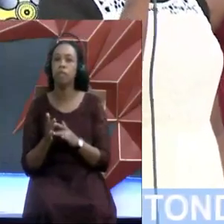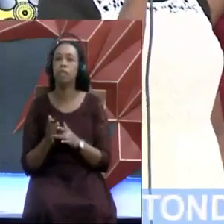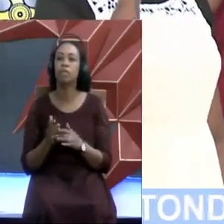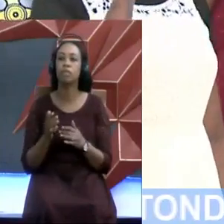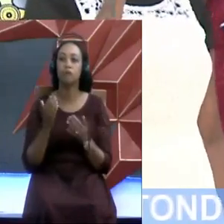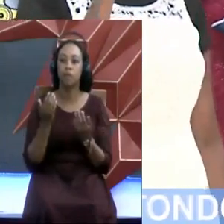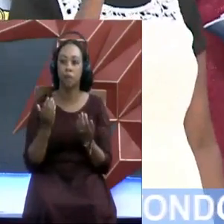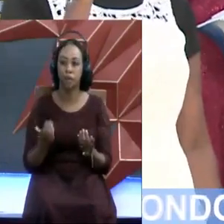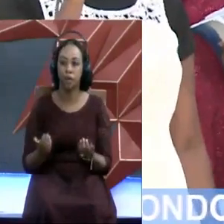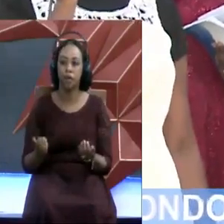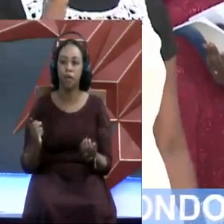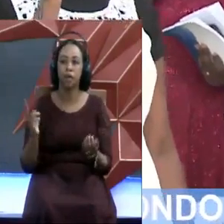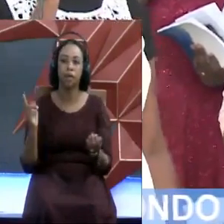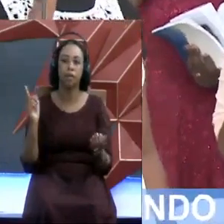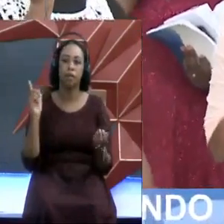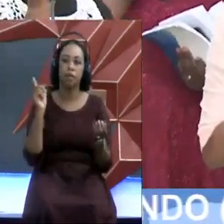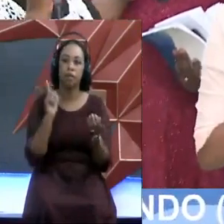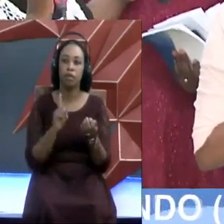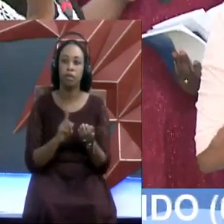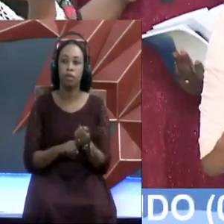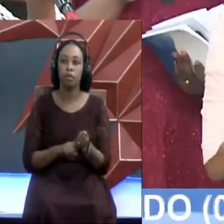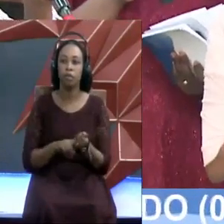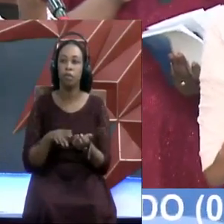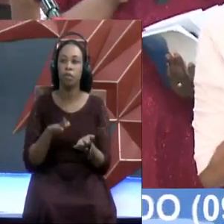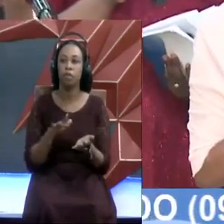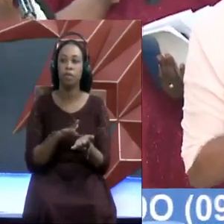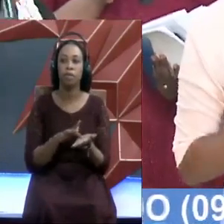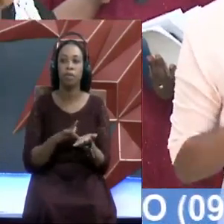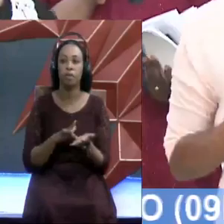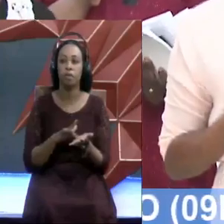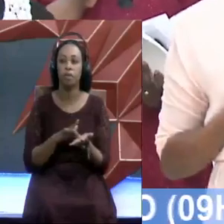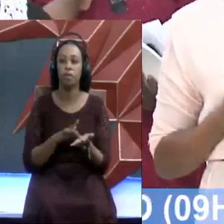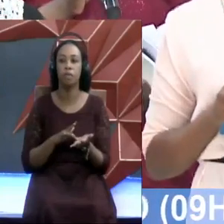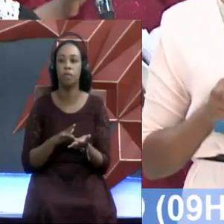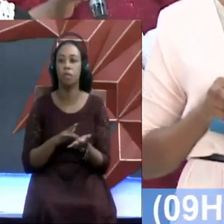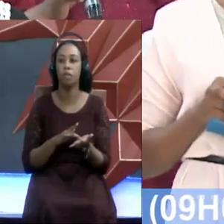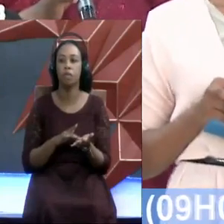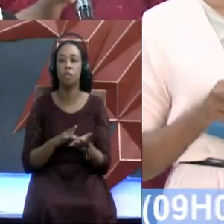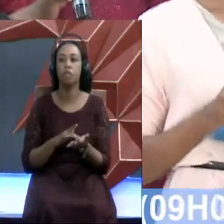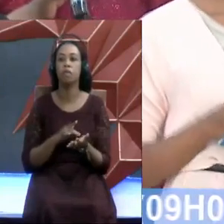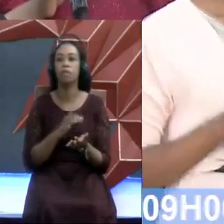Inu pate pati babu Yesu mo